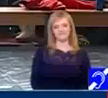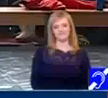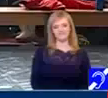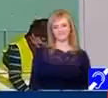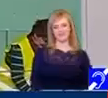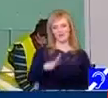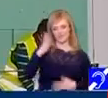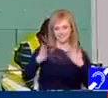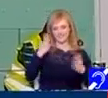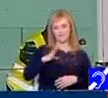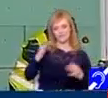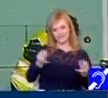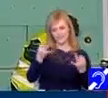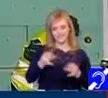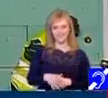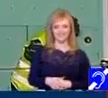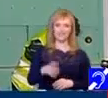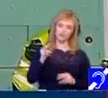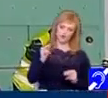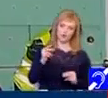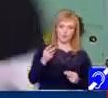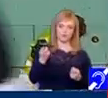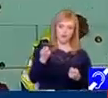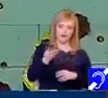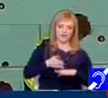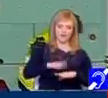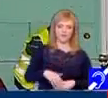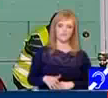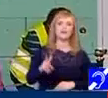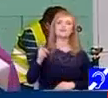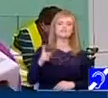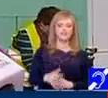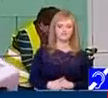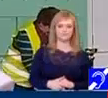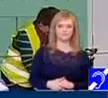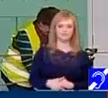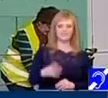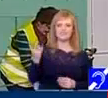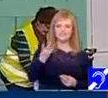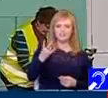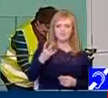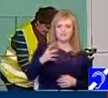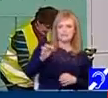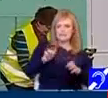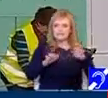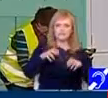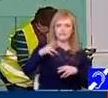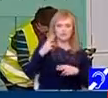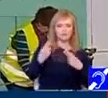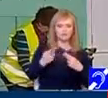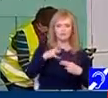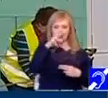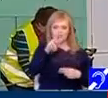și distracție. A fost interesant, dar și greu un pic. De ce? Deoarece trebuie sistemele să nu greșim